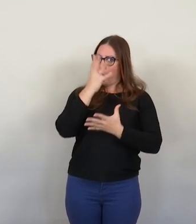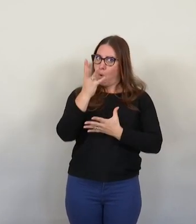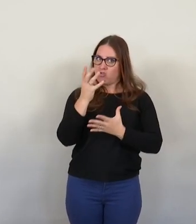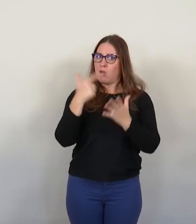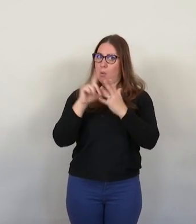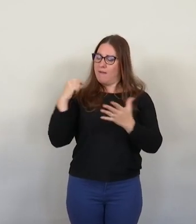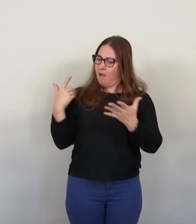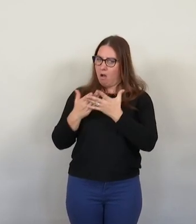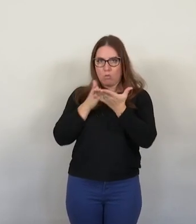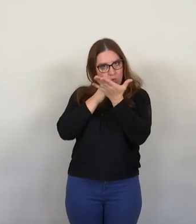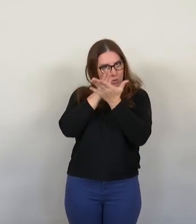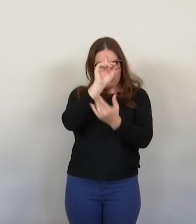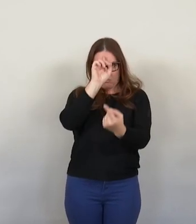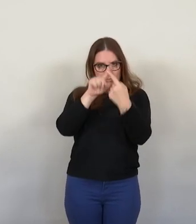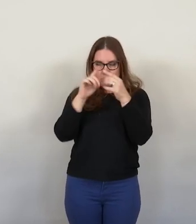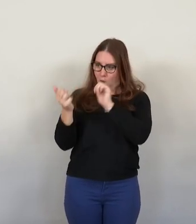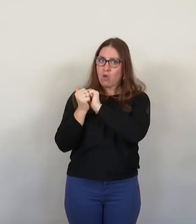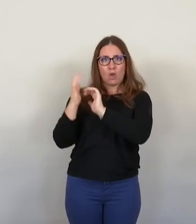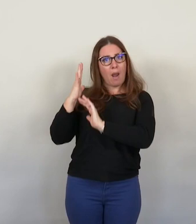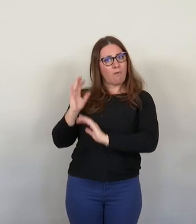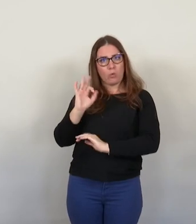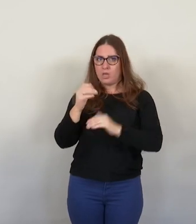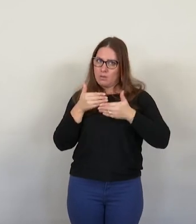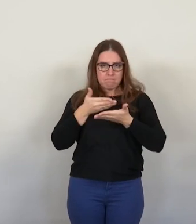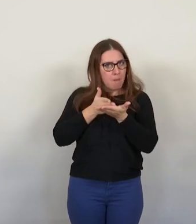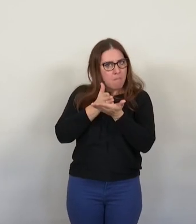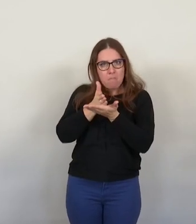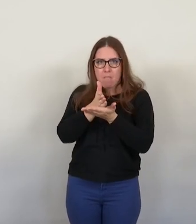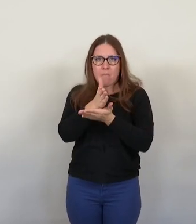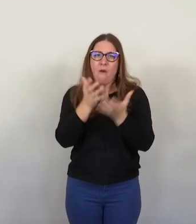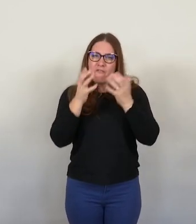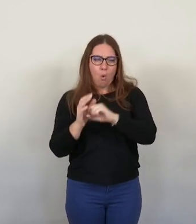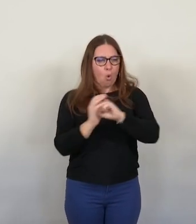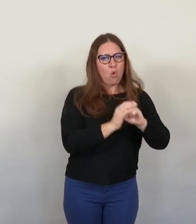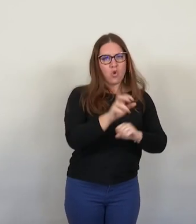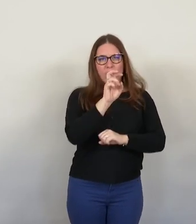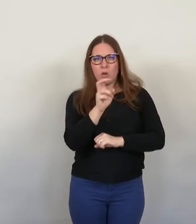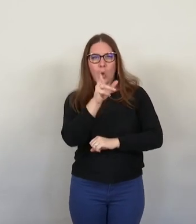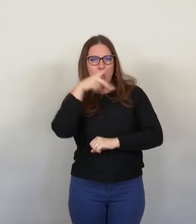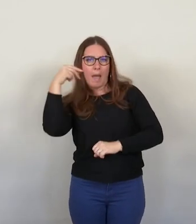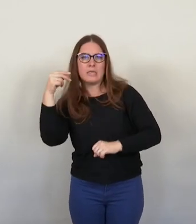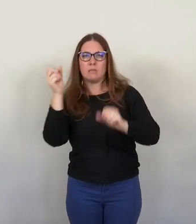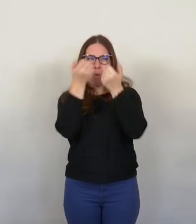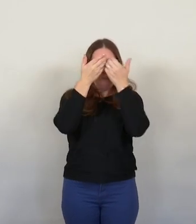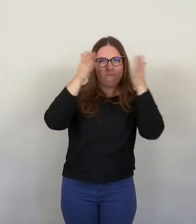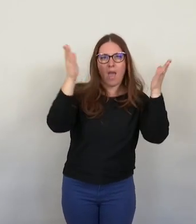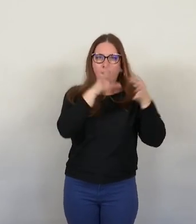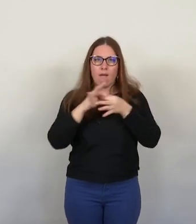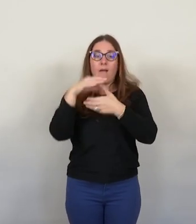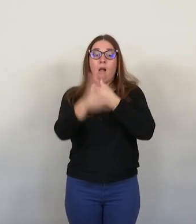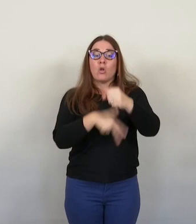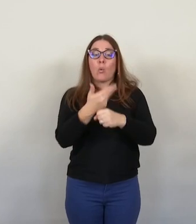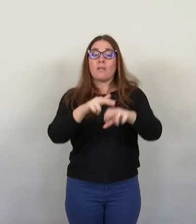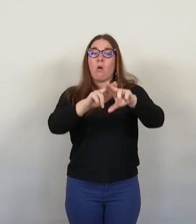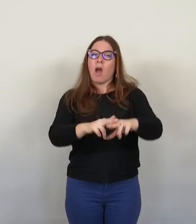en 2020 à vos côtés et nous aurons à cœur de reconstituer cette gauche écologiste humaniste ouverte durant les 3 années à